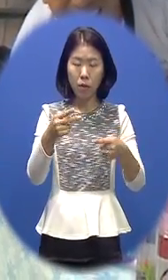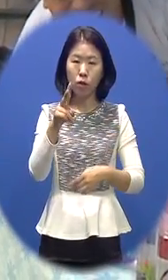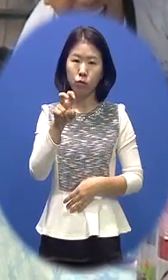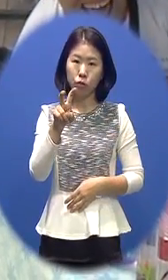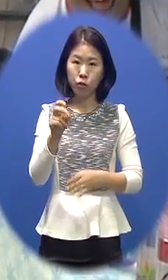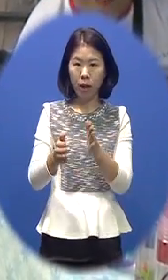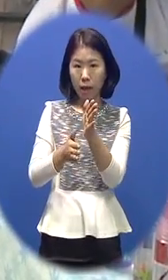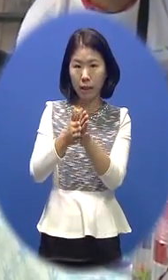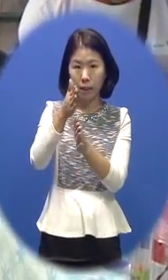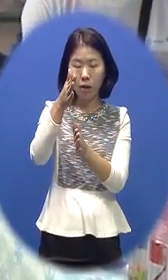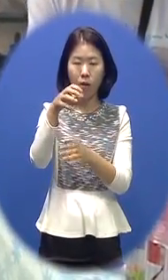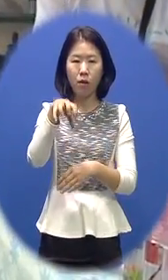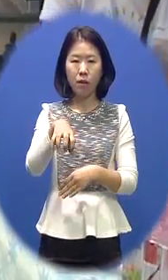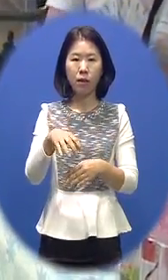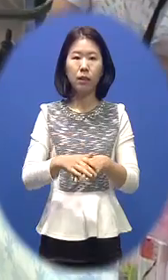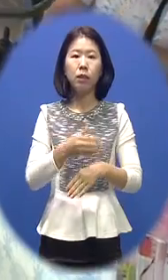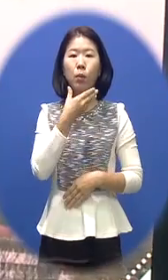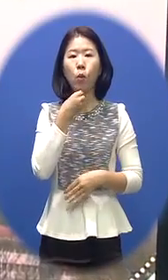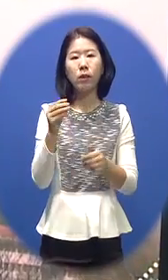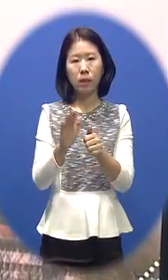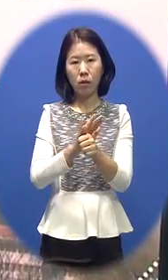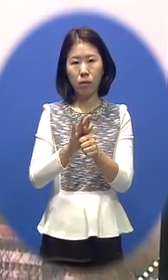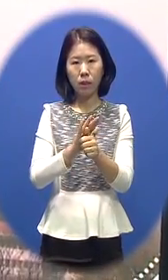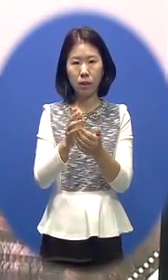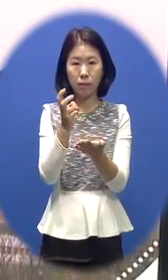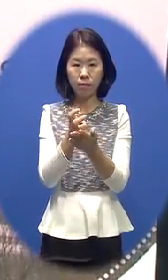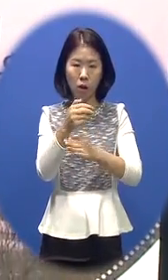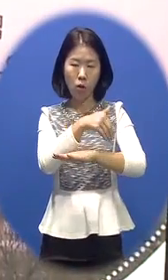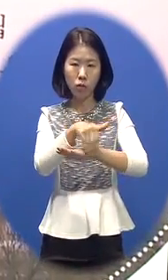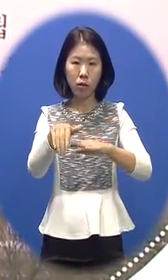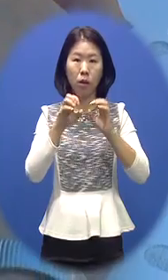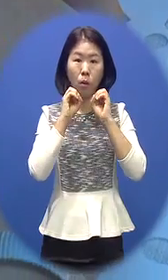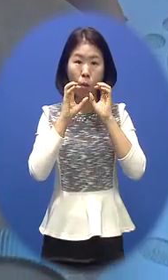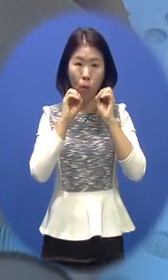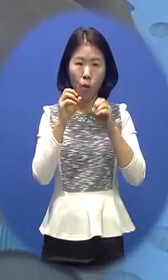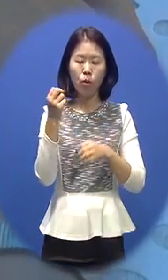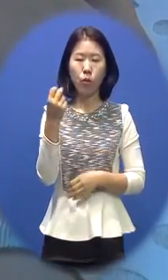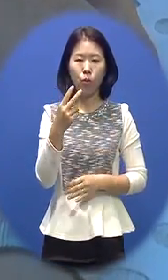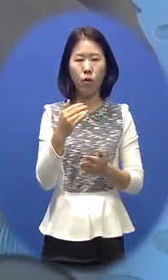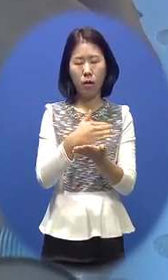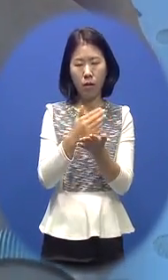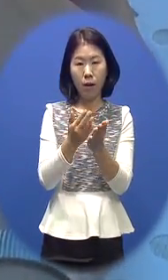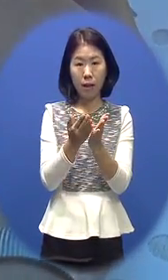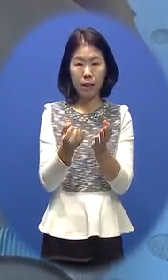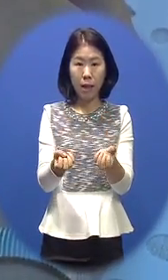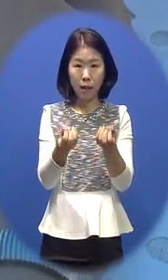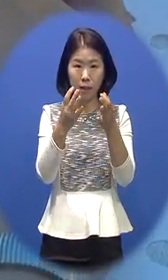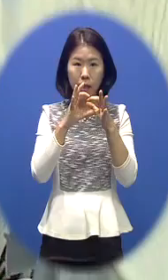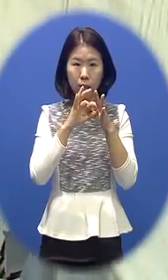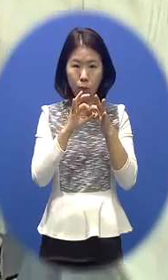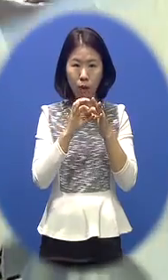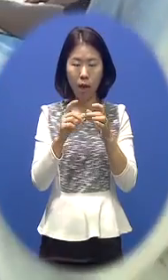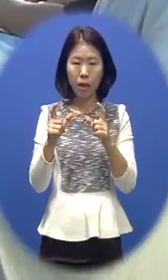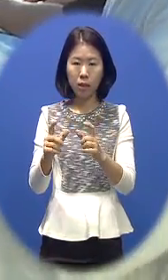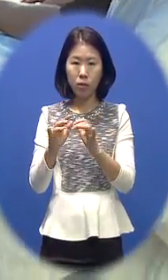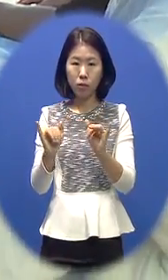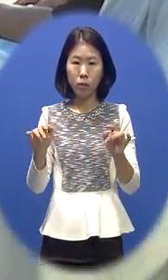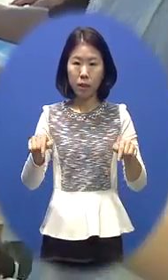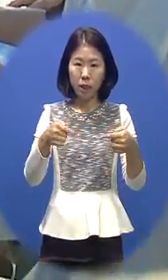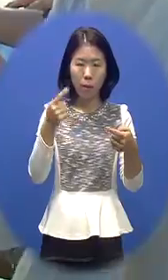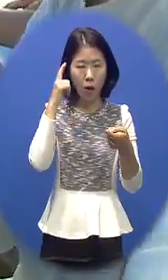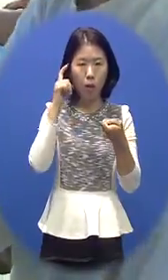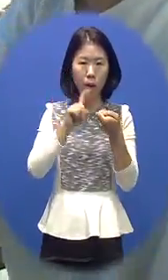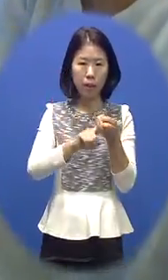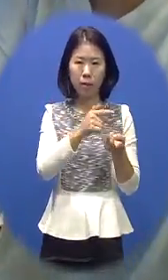22개 기관들은 복지 서비스와 정책 공부는 물론 다양한 부대행사를 통해 지역 주민의